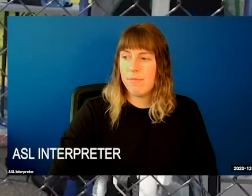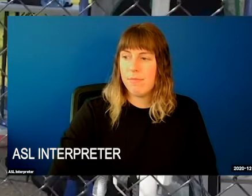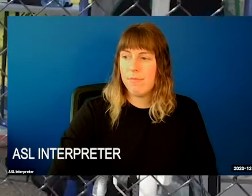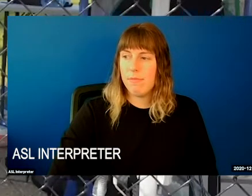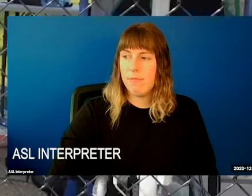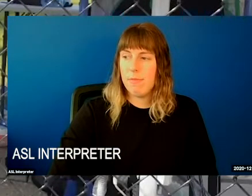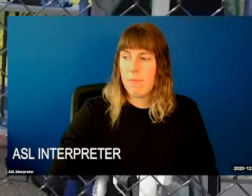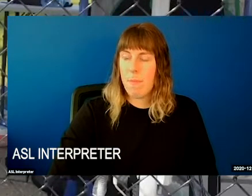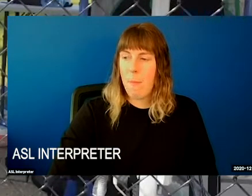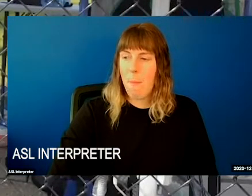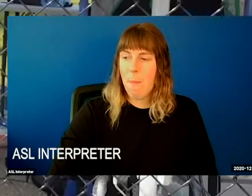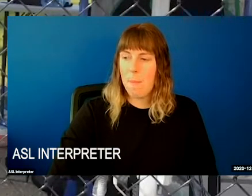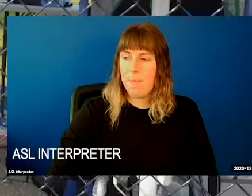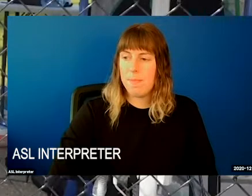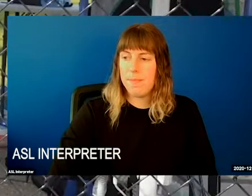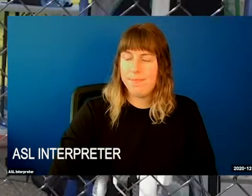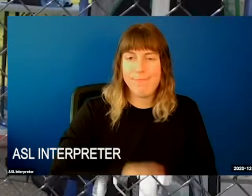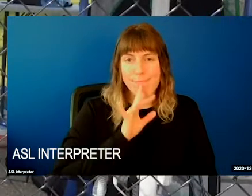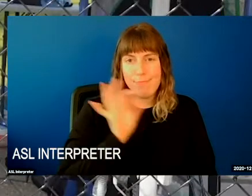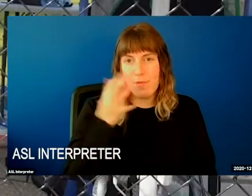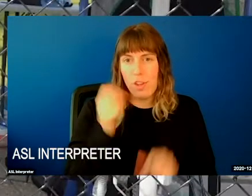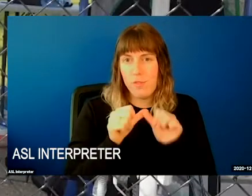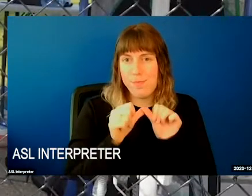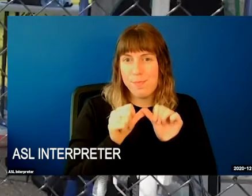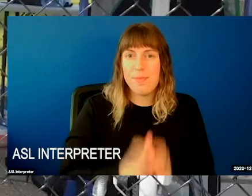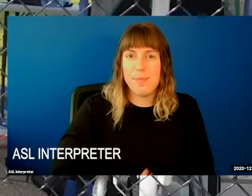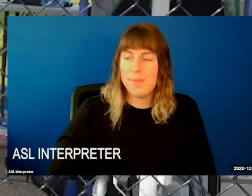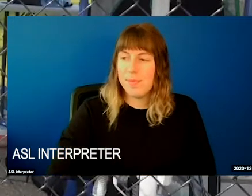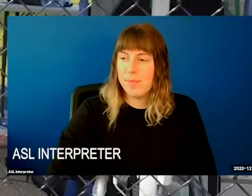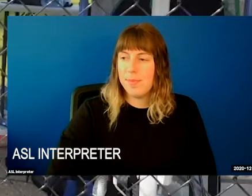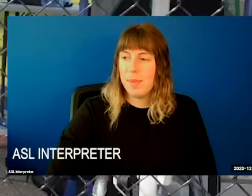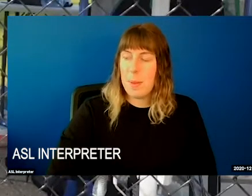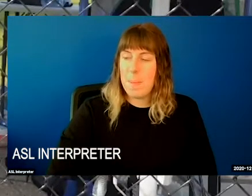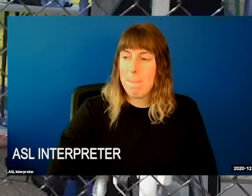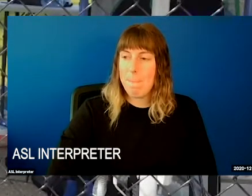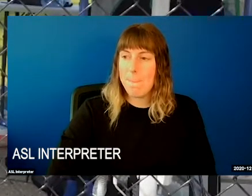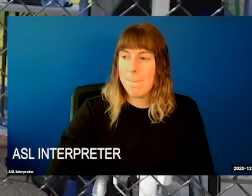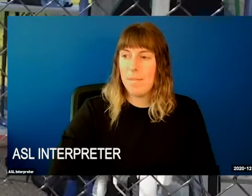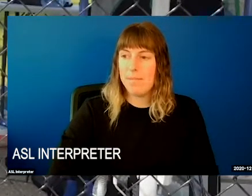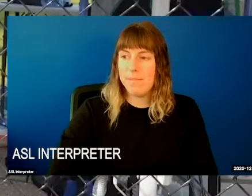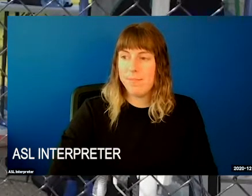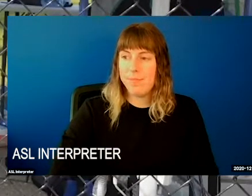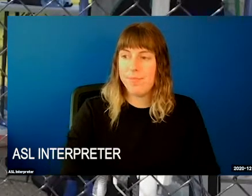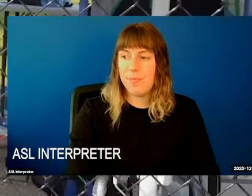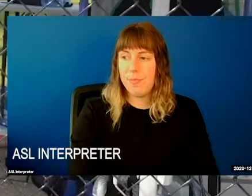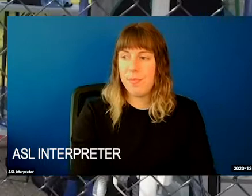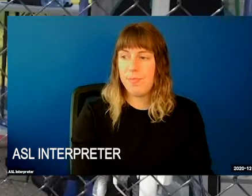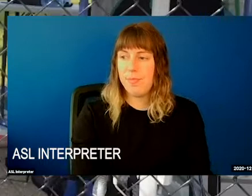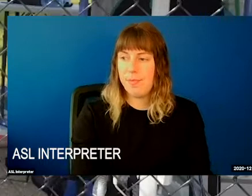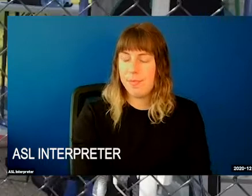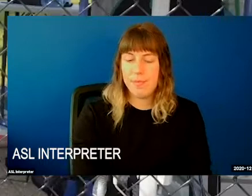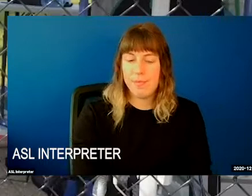j'ai monté un projet avec le gouvernement pour sortir d'ici, un projet pilote pour créer